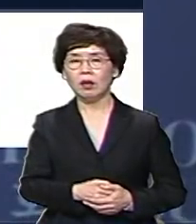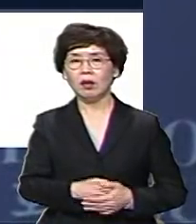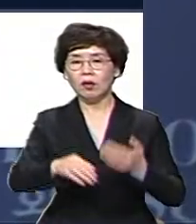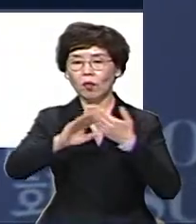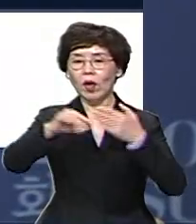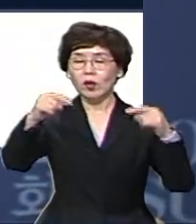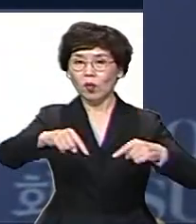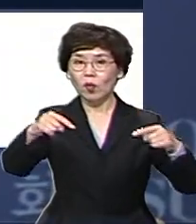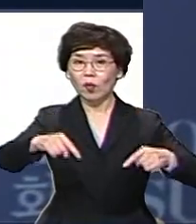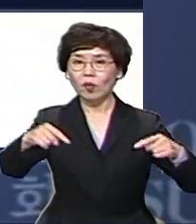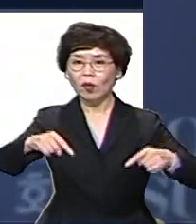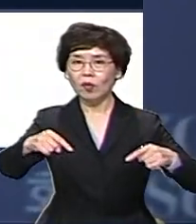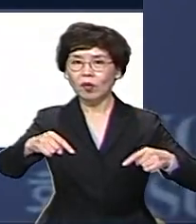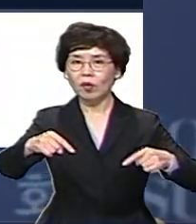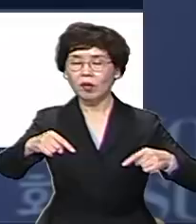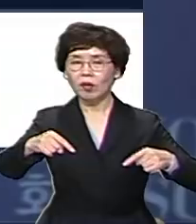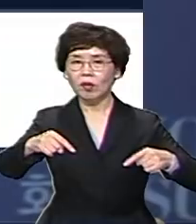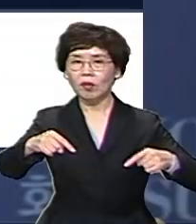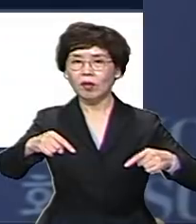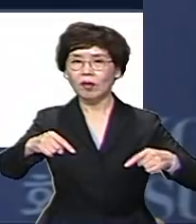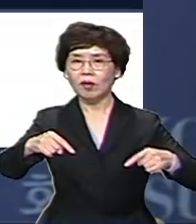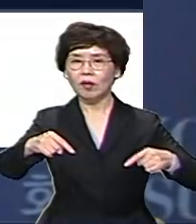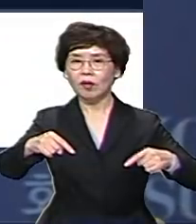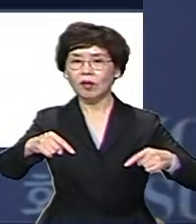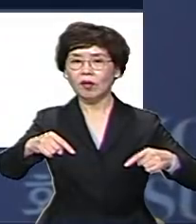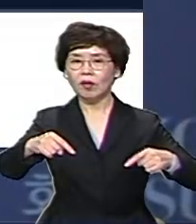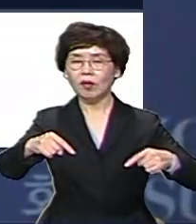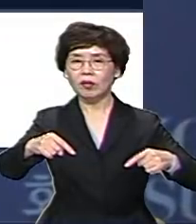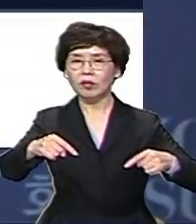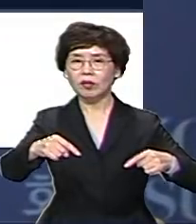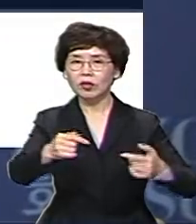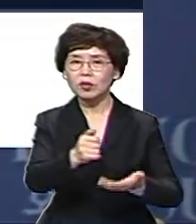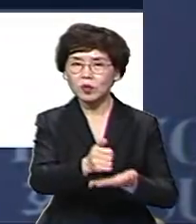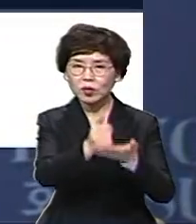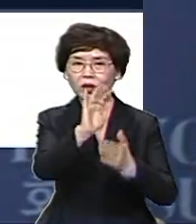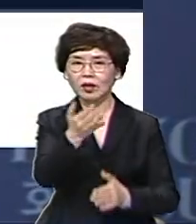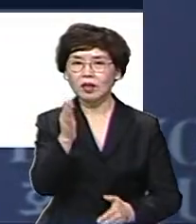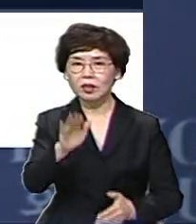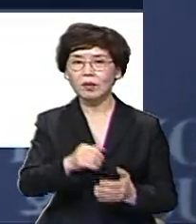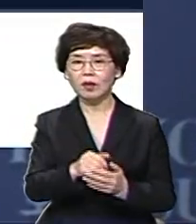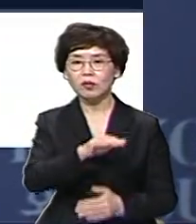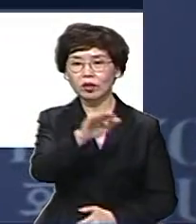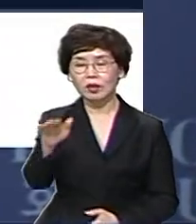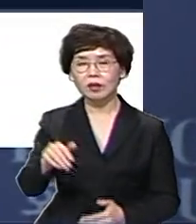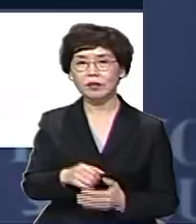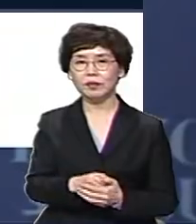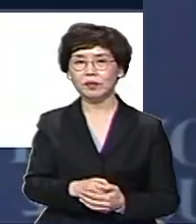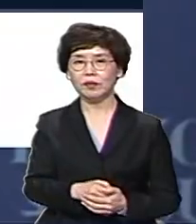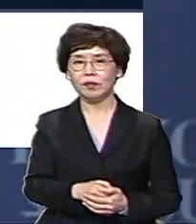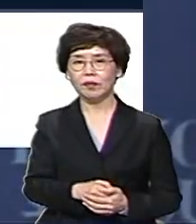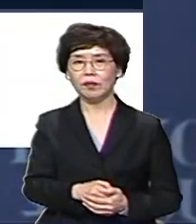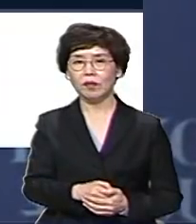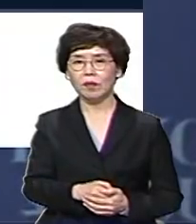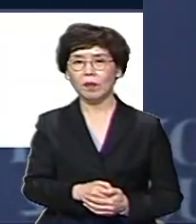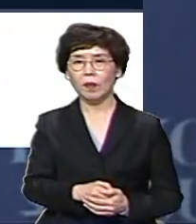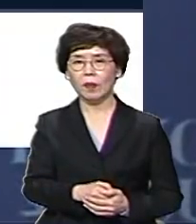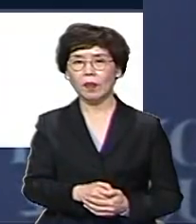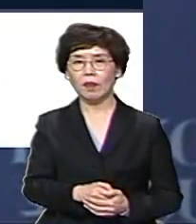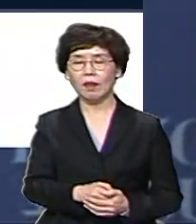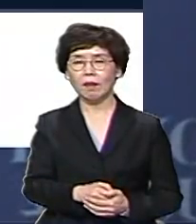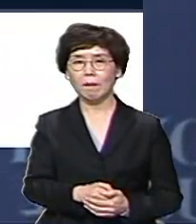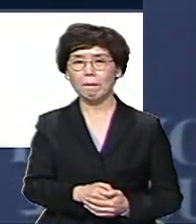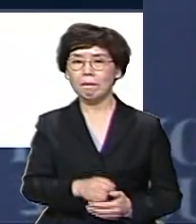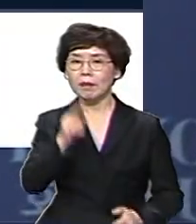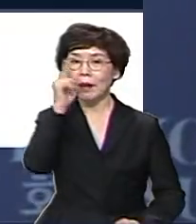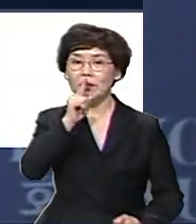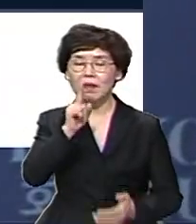어제의 관계는 좋다고 그러셨는데 근데 왜 그렇게 된지 알고 있습니다. 물론 우리가 지금 하고 있는 말들을 아주 그렇게 하고 있습니다.